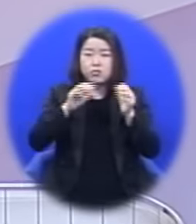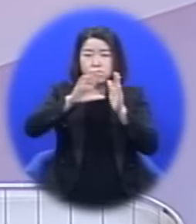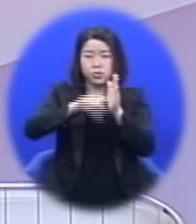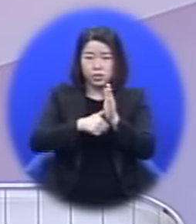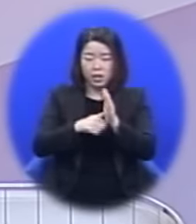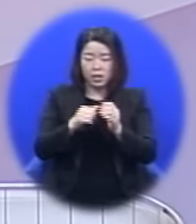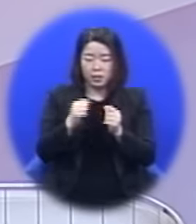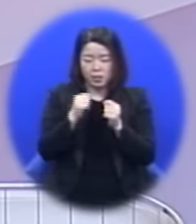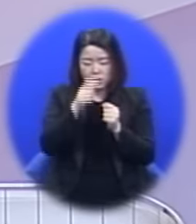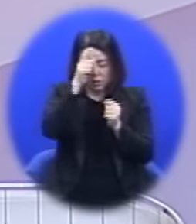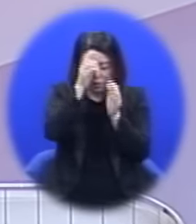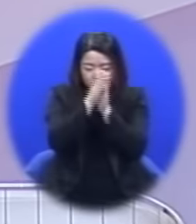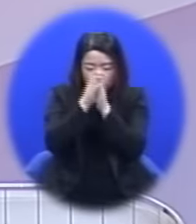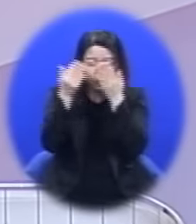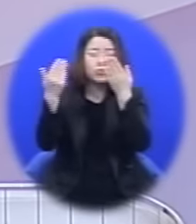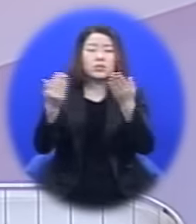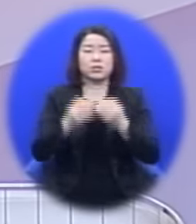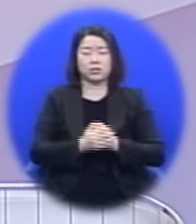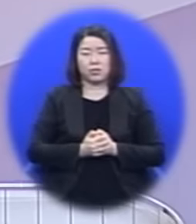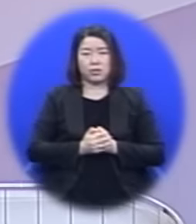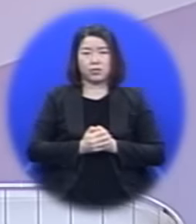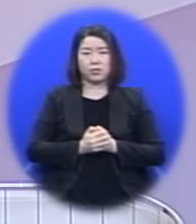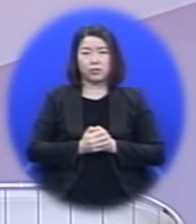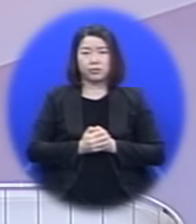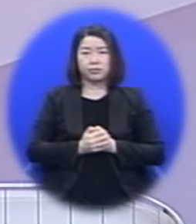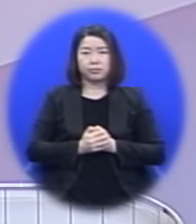웅크리고 거기서 기도할,